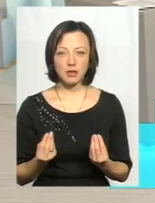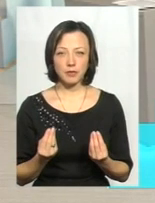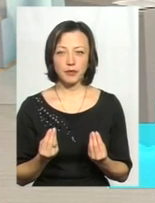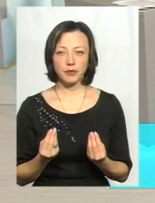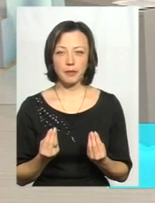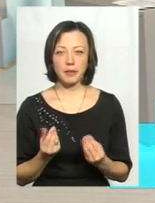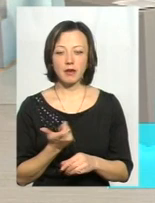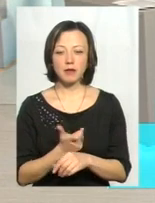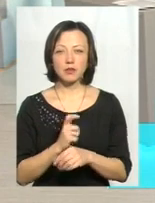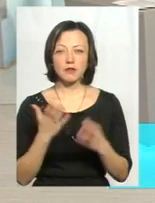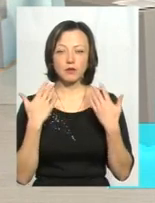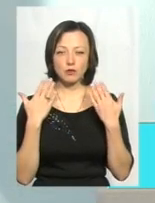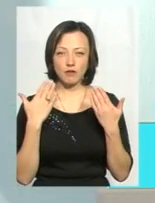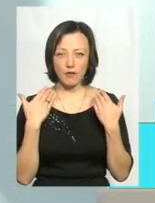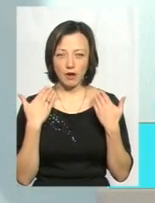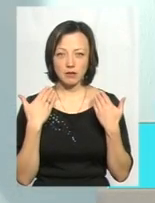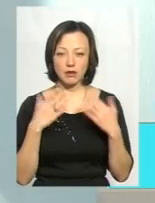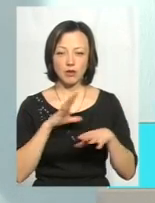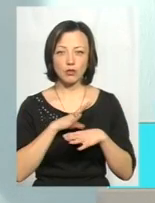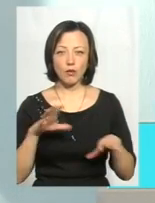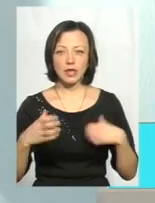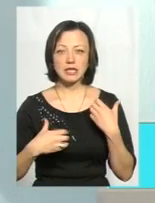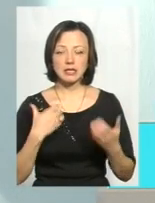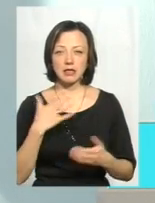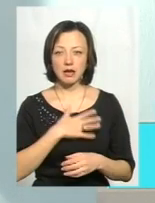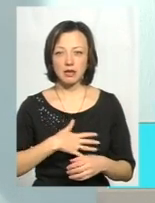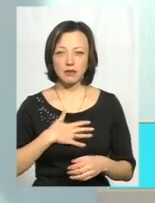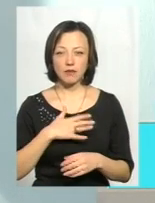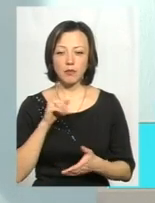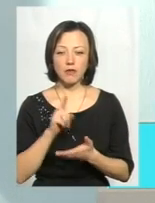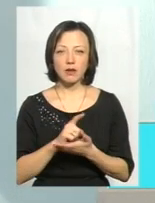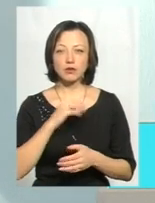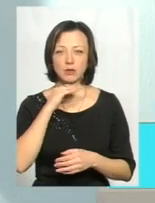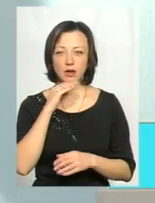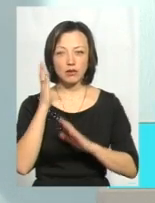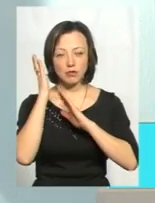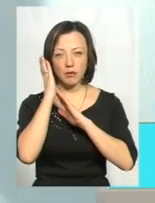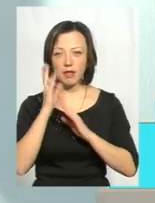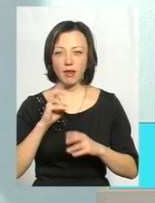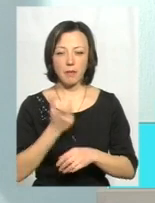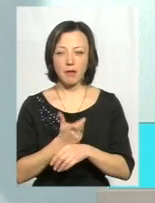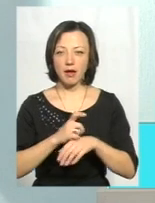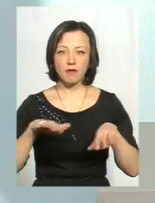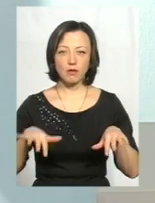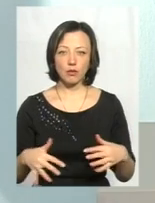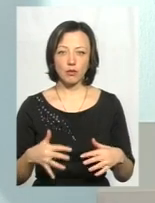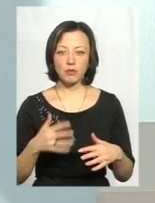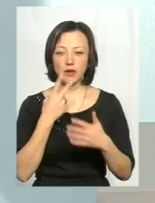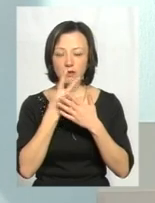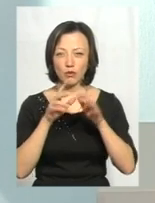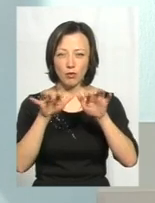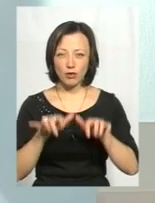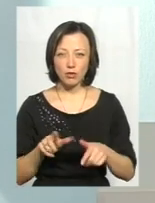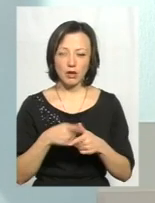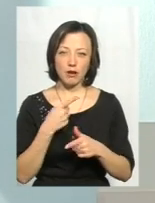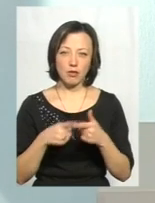ну, якось більше відпочивати, уникати стресів, вона повинна достатньо висипатися, не перетомлюватися, дивлячись комп'ютер там,